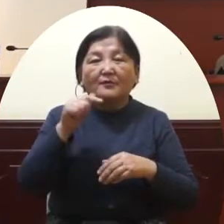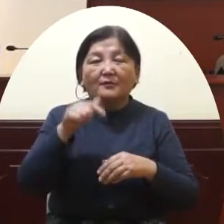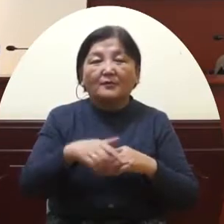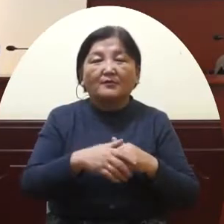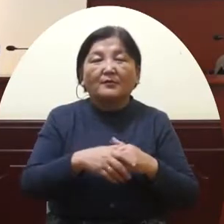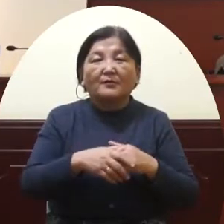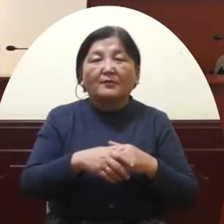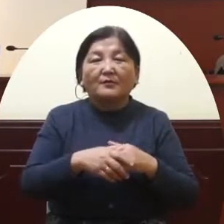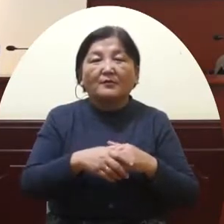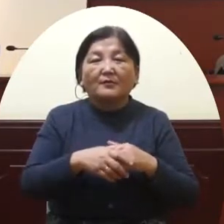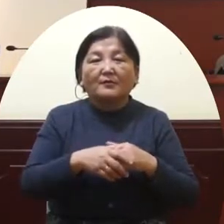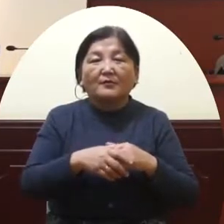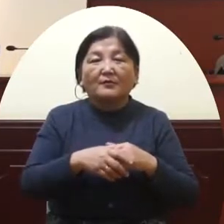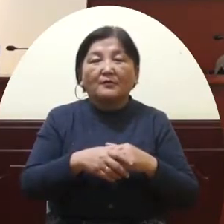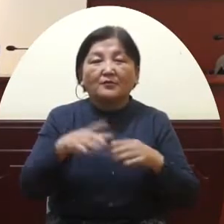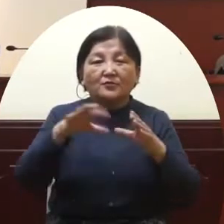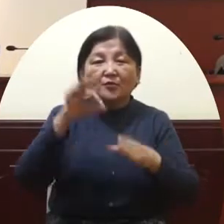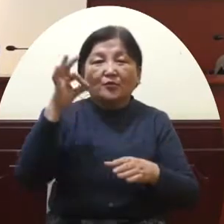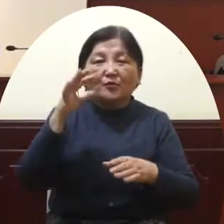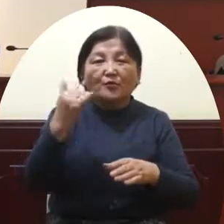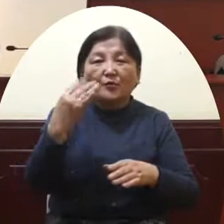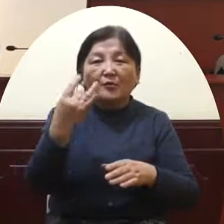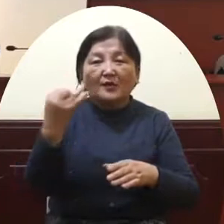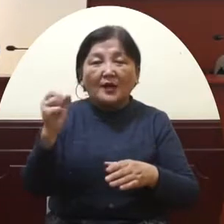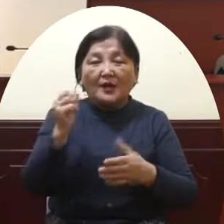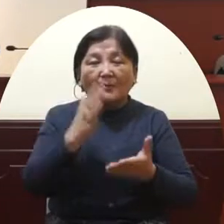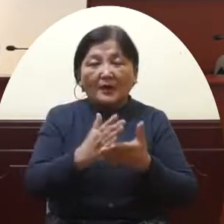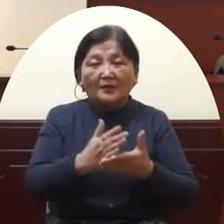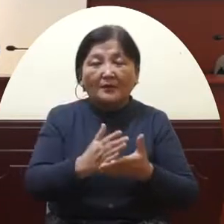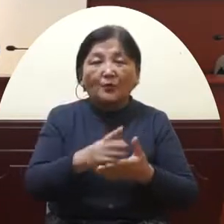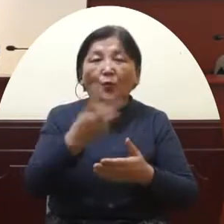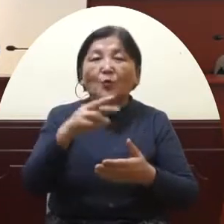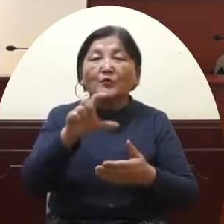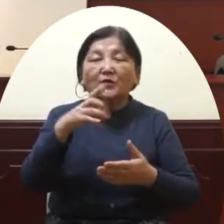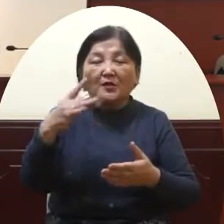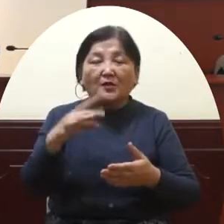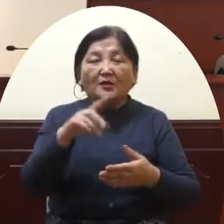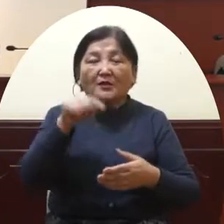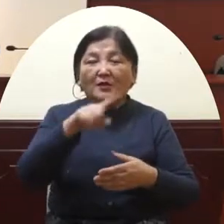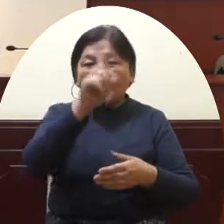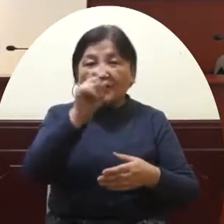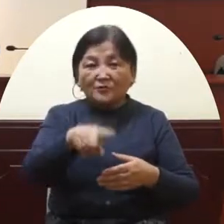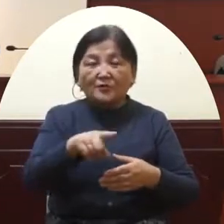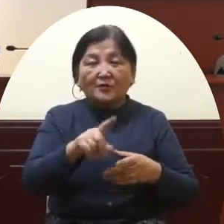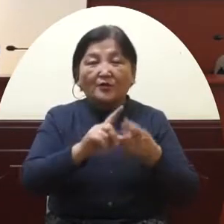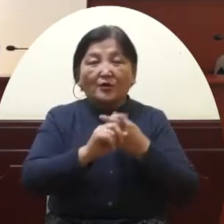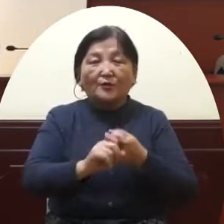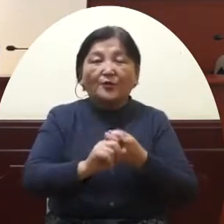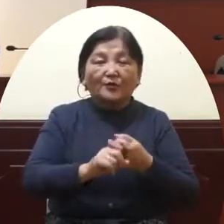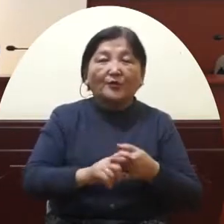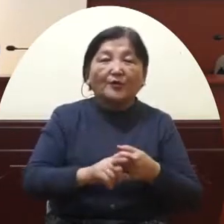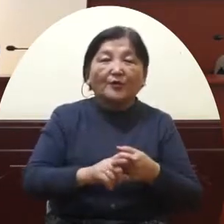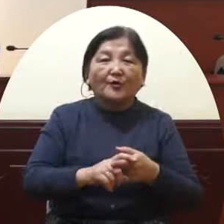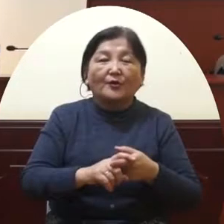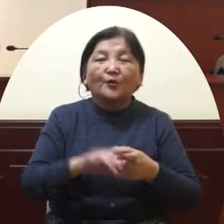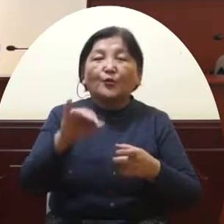юу яаж байгаа юм бэ? Ааха. Ингээд одоо яг цаг яг энэ асуудал нь даваа тань юу байгаа сан тань